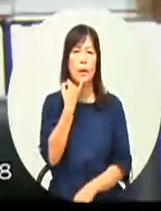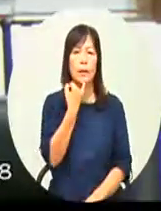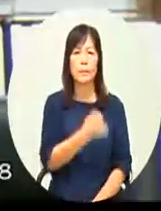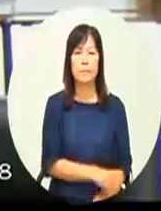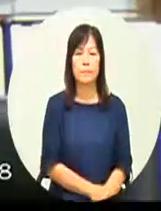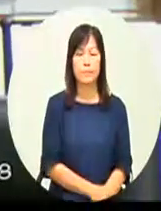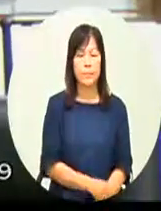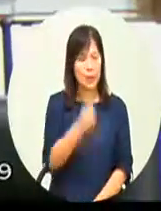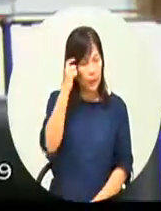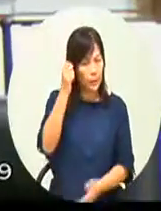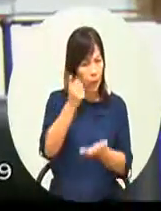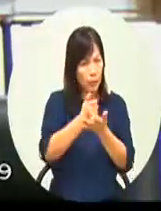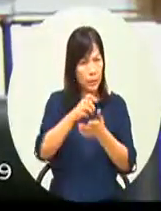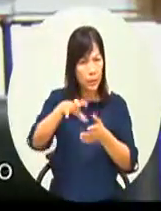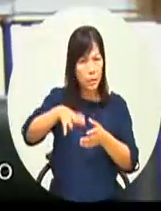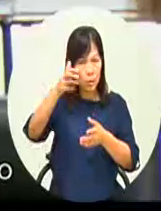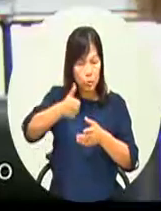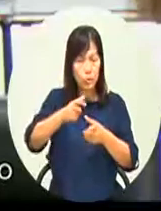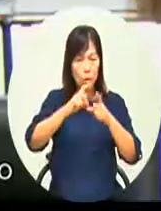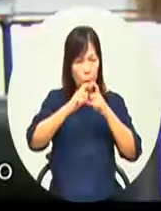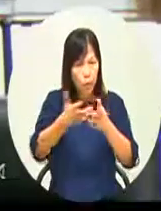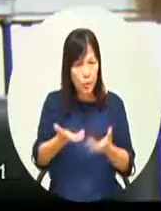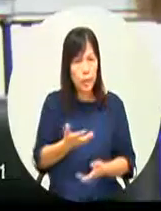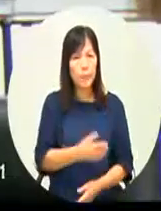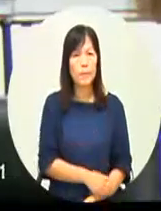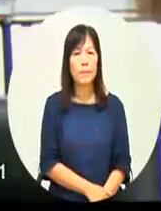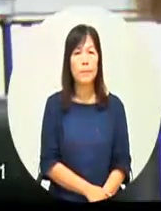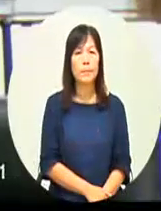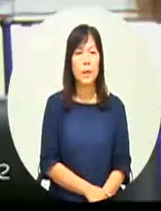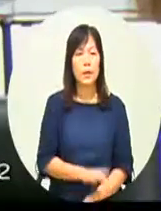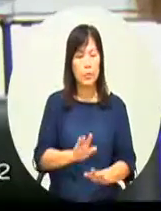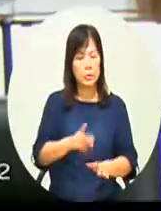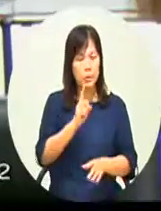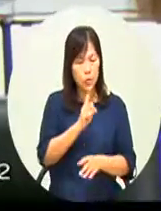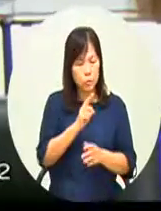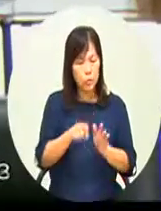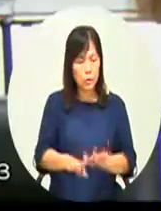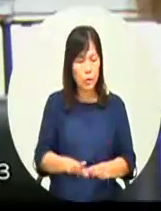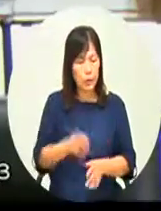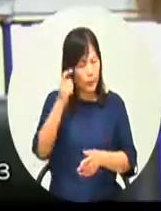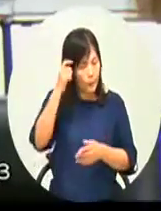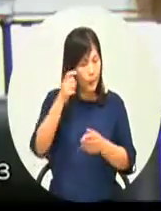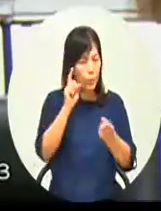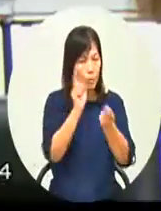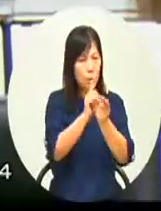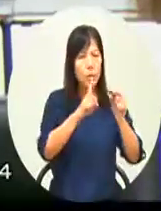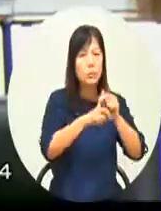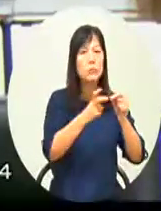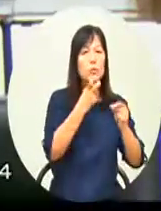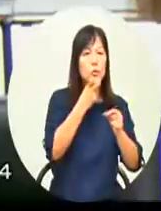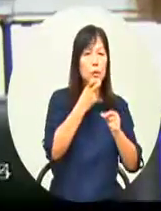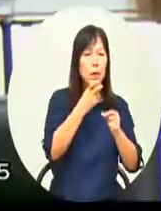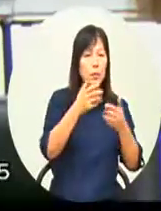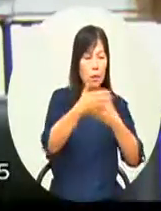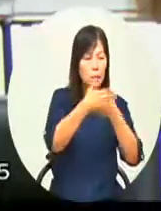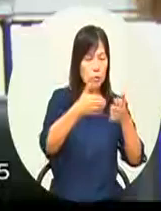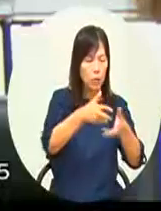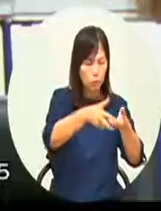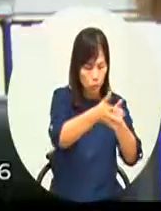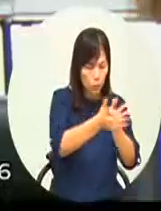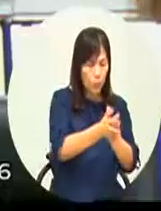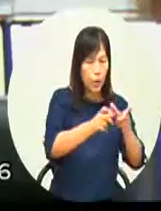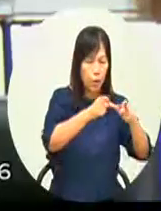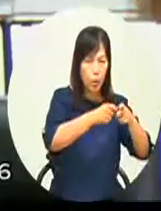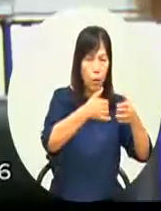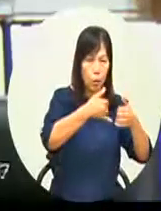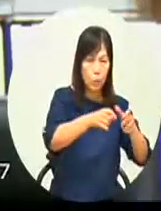复，可以不可以用本席今天的意见，是不是可以跟中央的交通部公路局